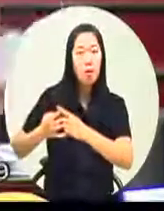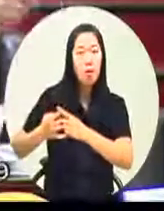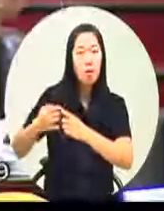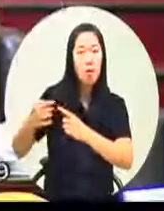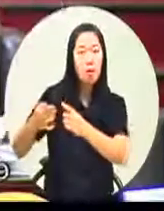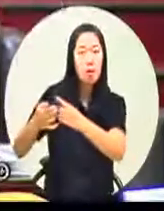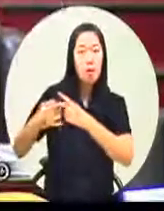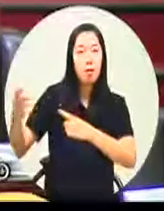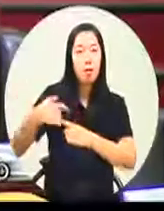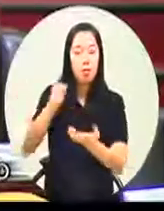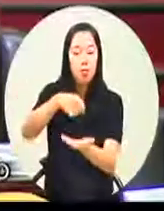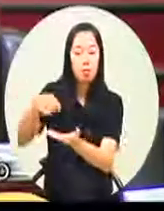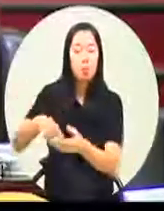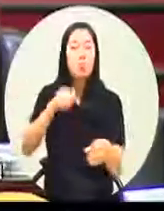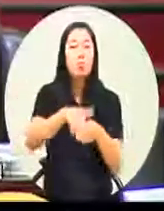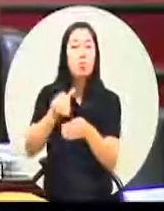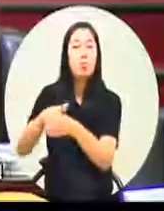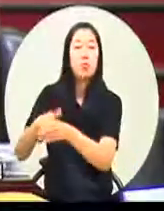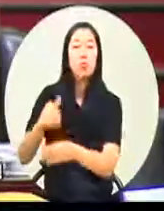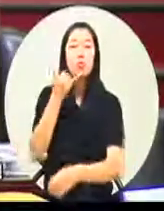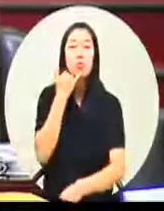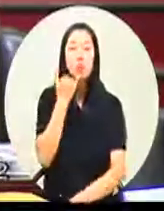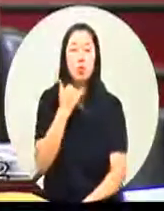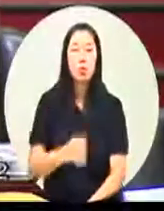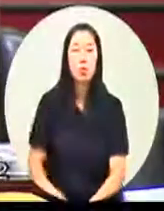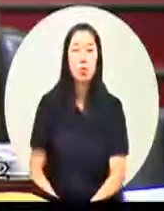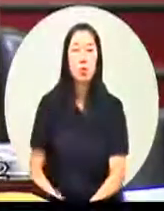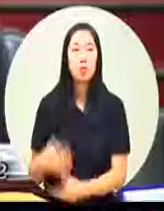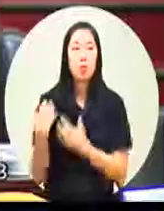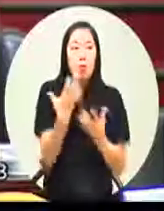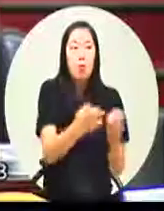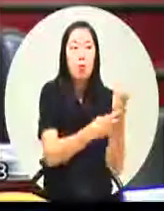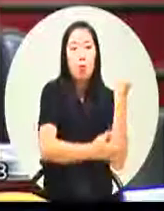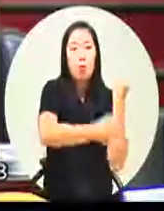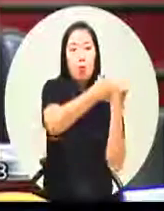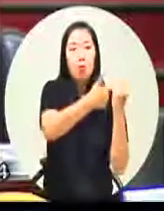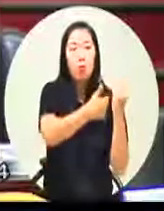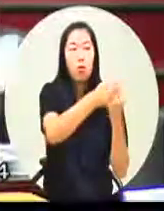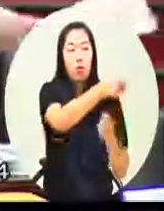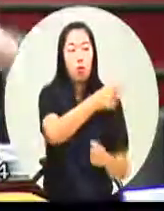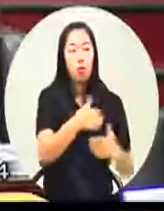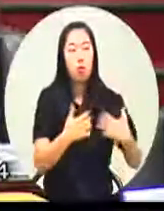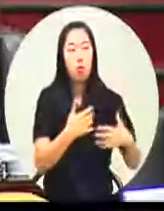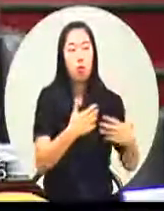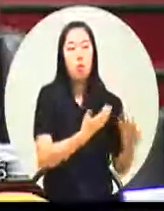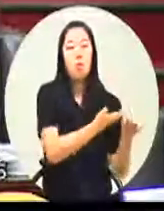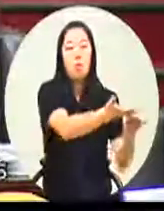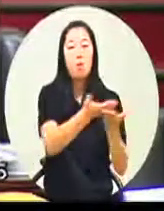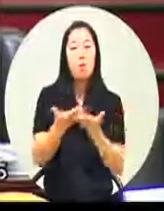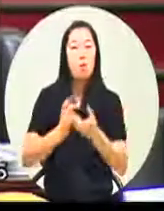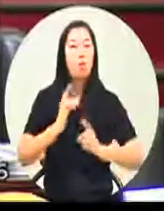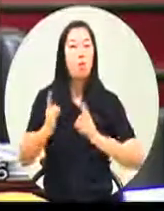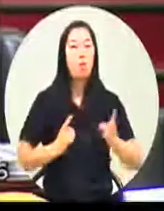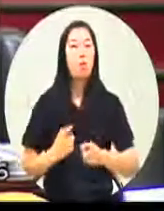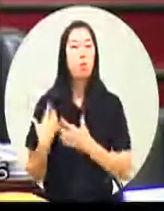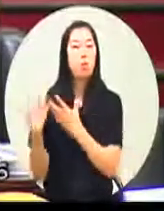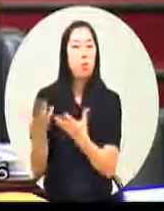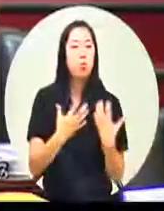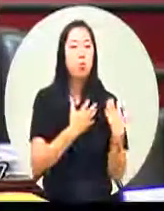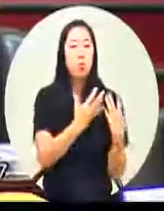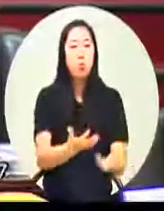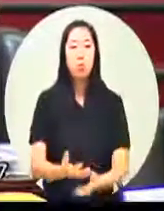便来的人每一个都可以填，而且呢交给里长，里长的看高兴交给谁就谁。